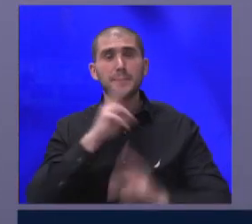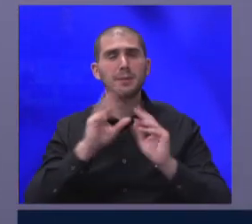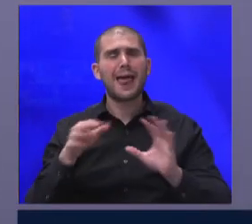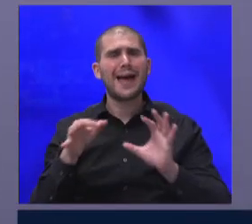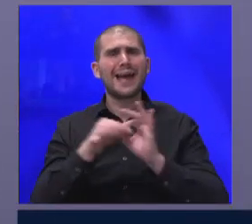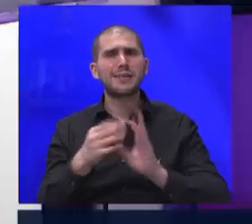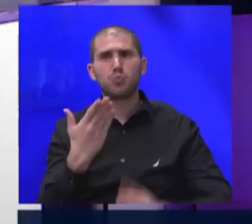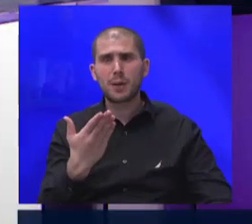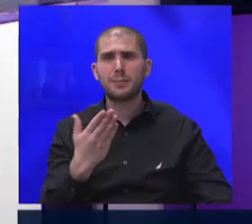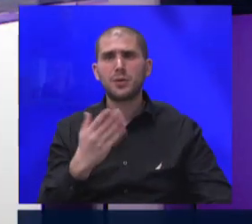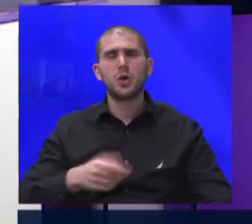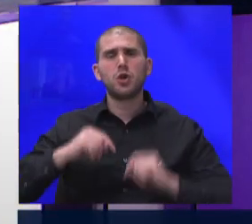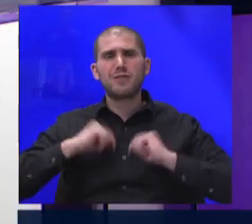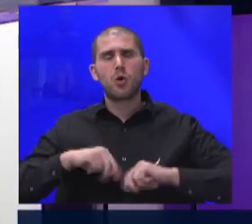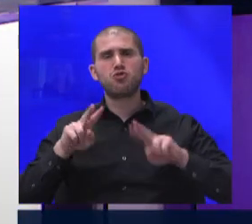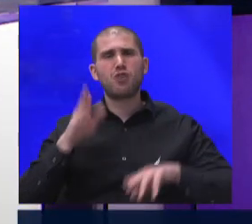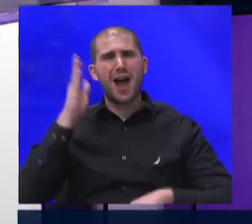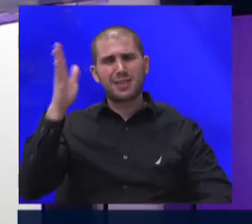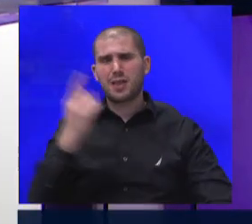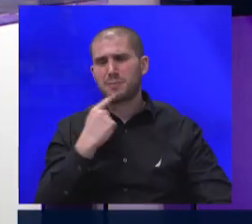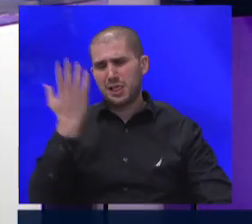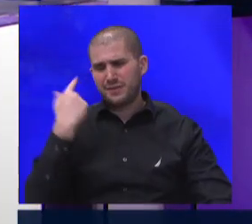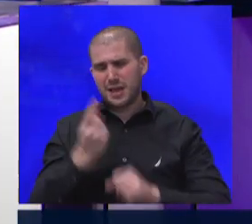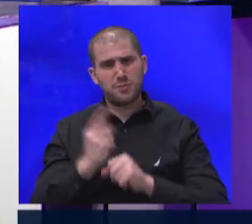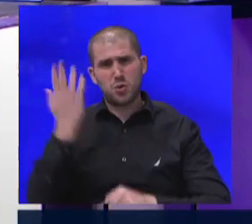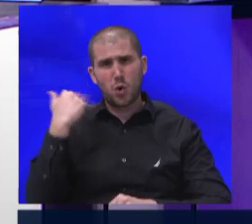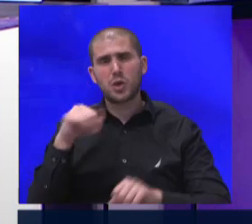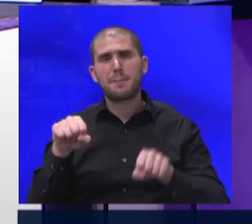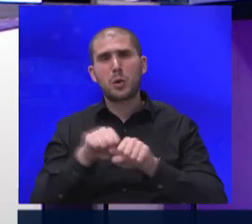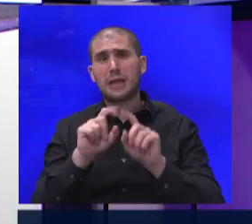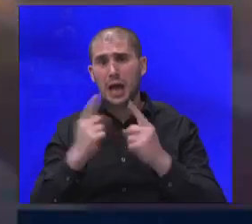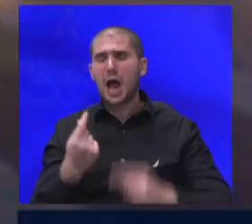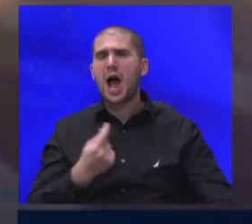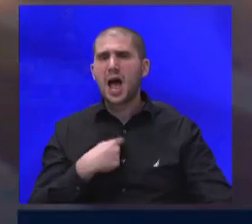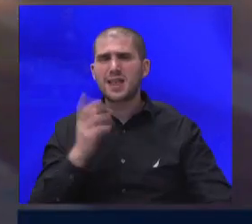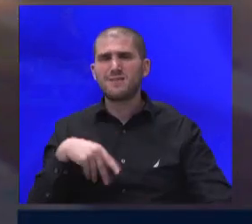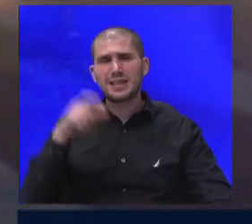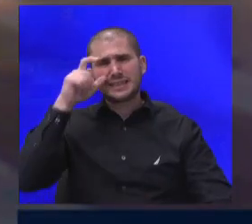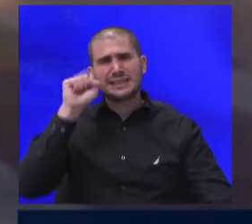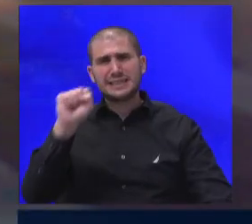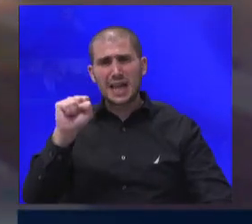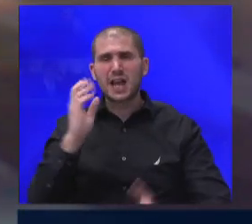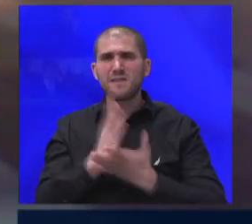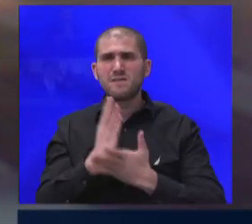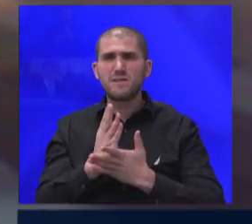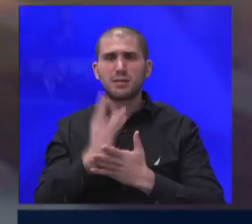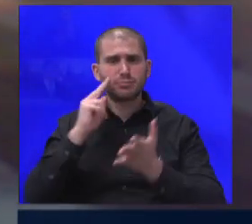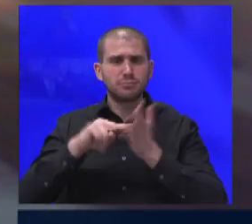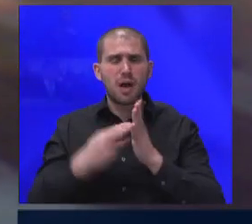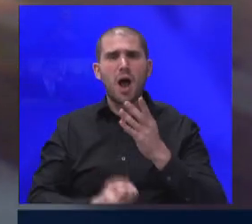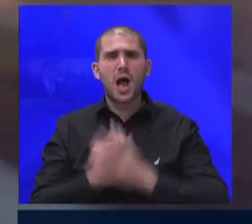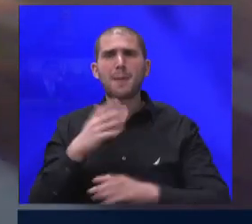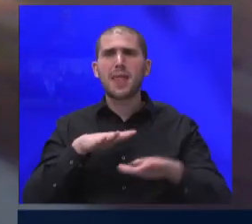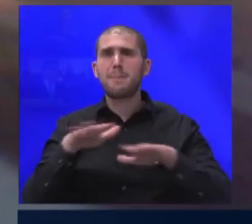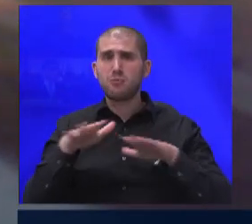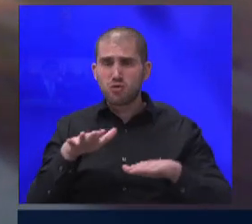ראש יש עתיד ממש לפני זמן קצר בערוץ אחר, אני וגדעון סער הנדסנו את הקמת הממשלה, הסבר את האמירה